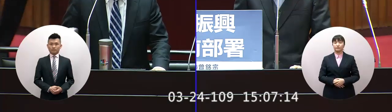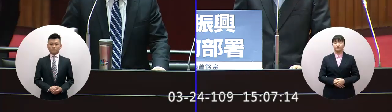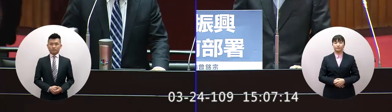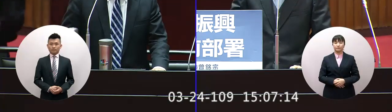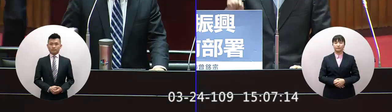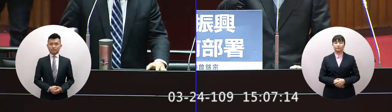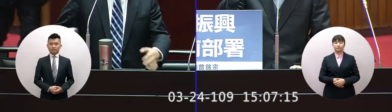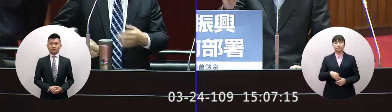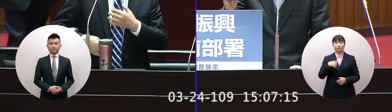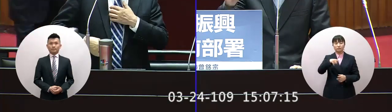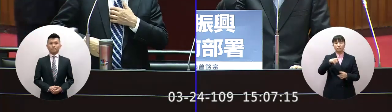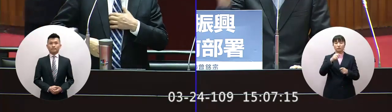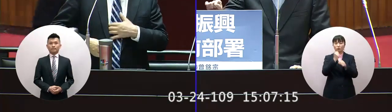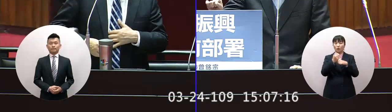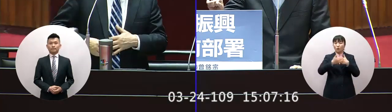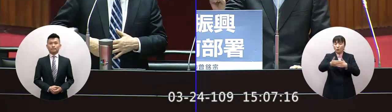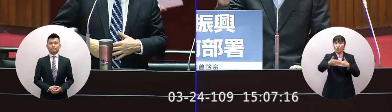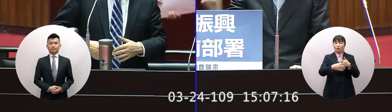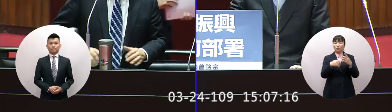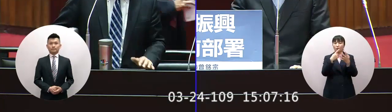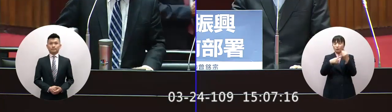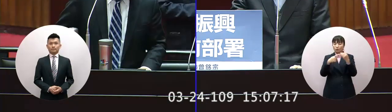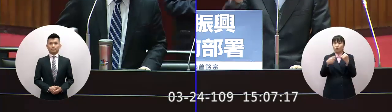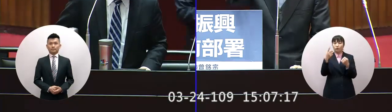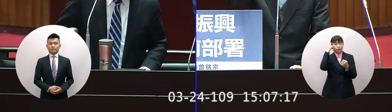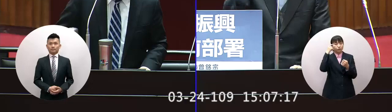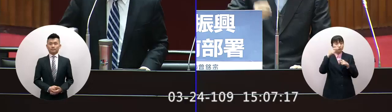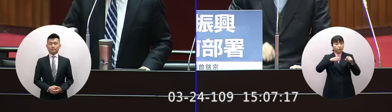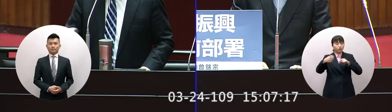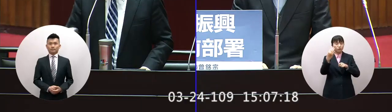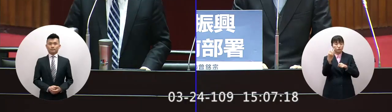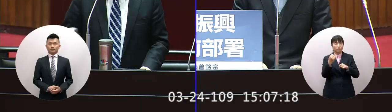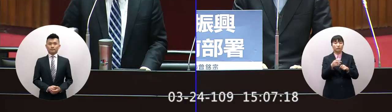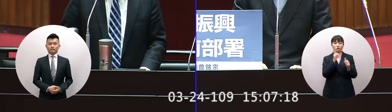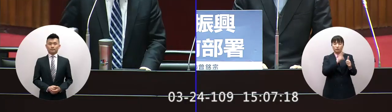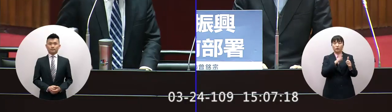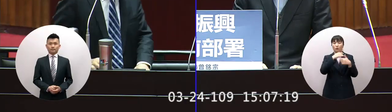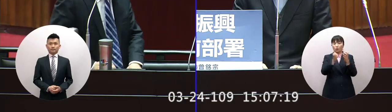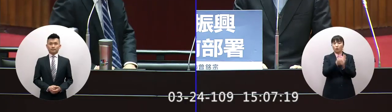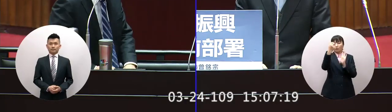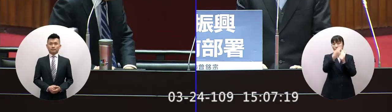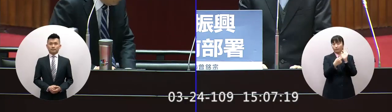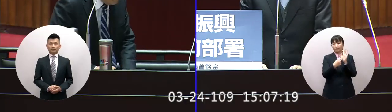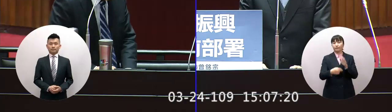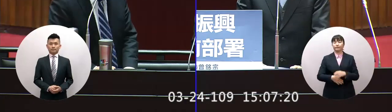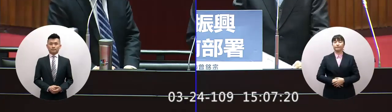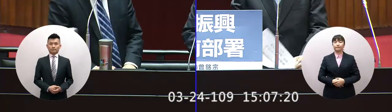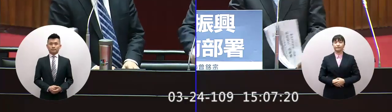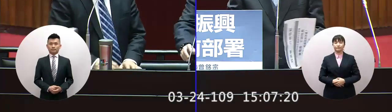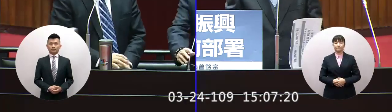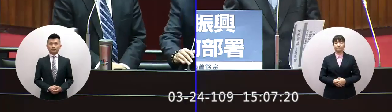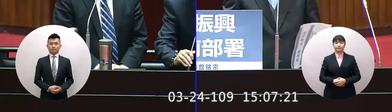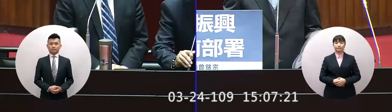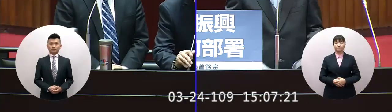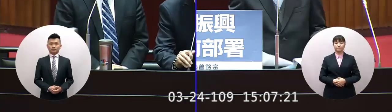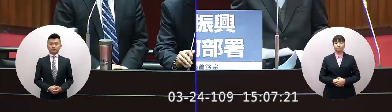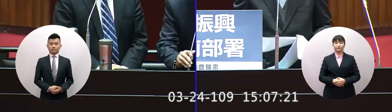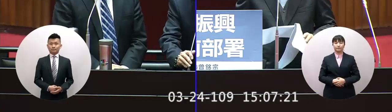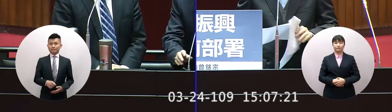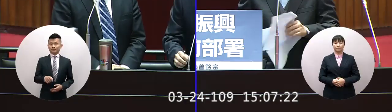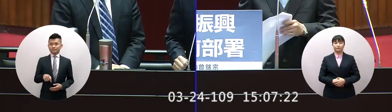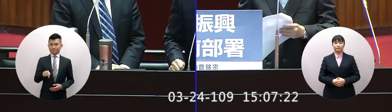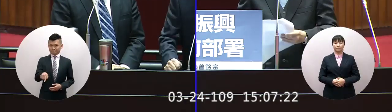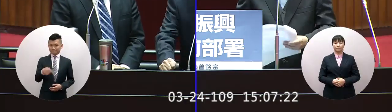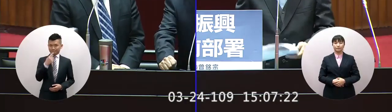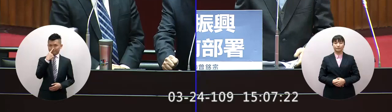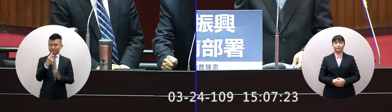那相关的时程或者产量是多少？或者可以请部长说明一下。 这我甲